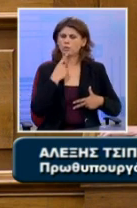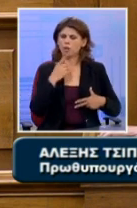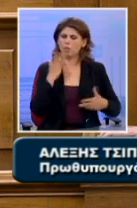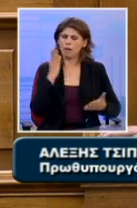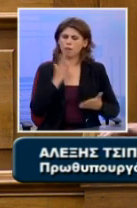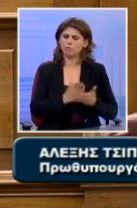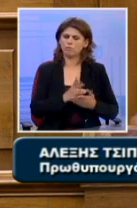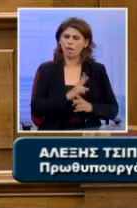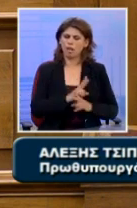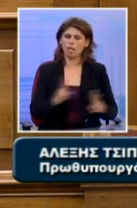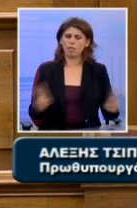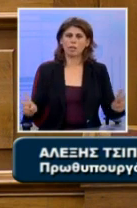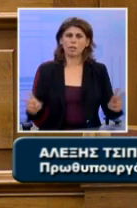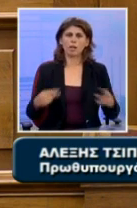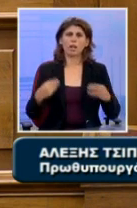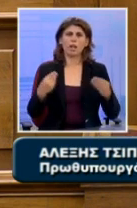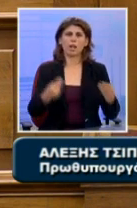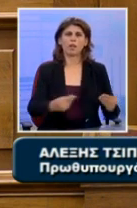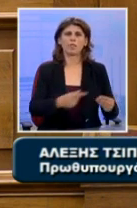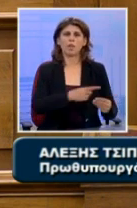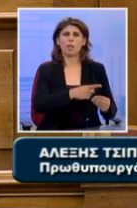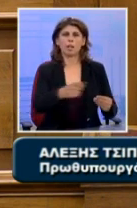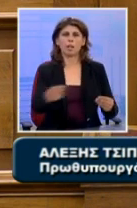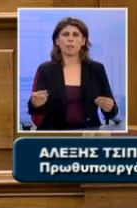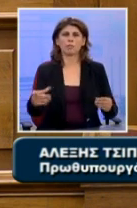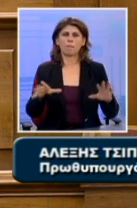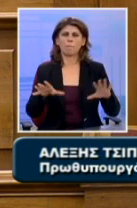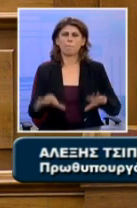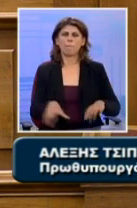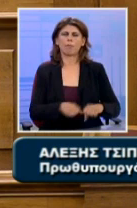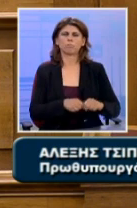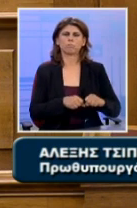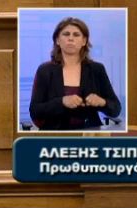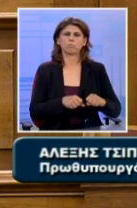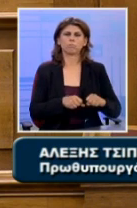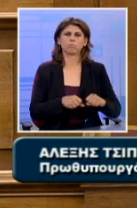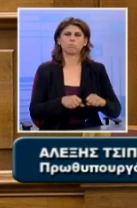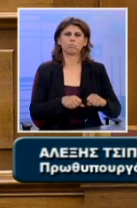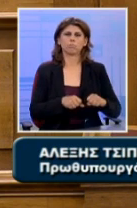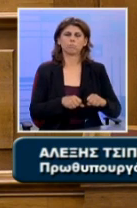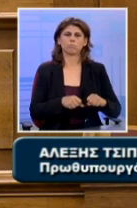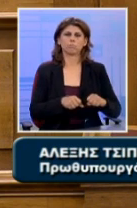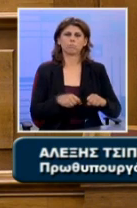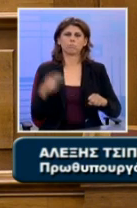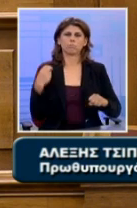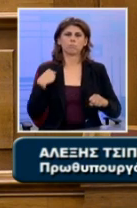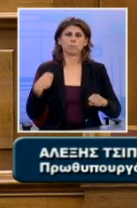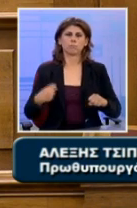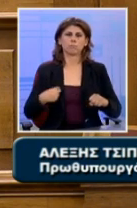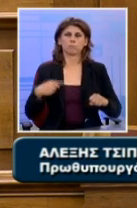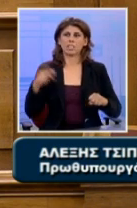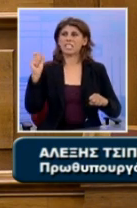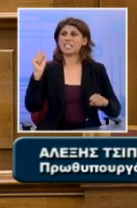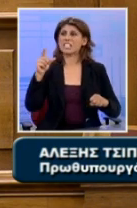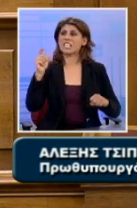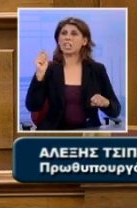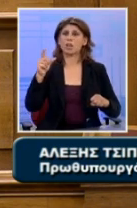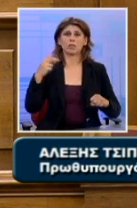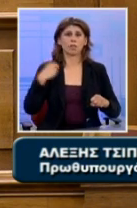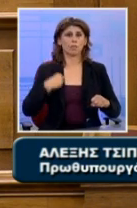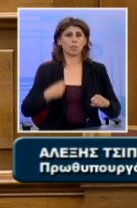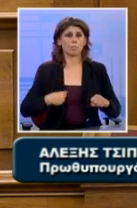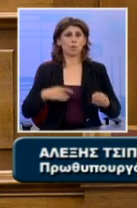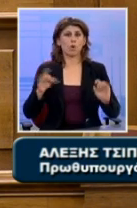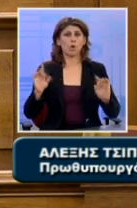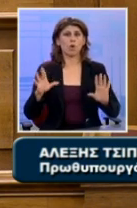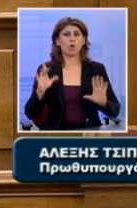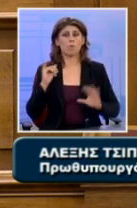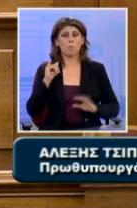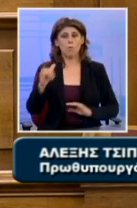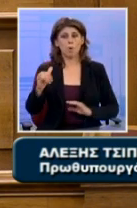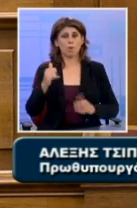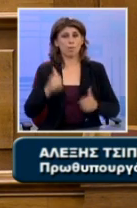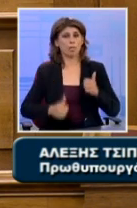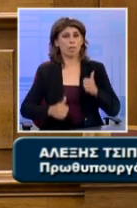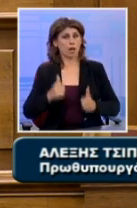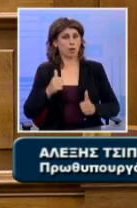και ξεκάθαρα, έδωσε σε αυτούς που είχαν καπαρώσει τις δημόσιες συχνότητες, χωρίς μόνιμο